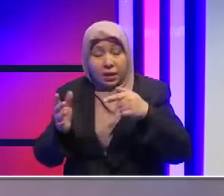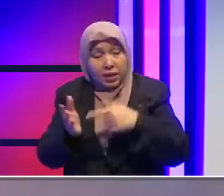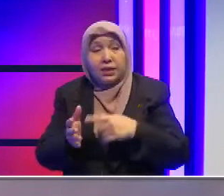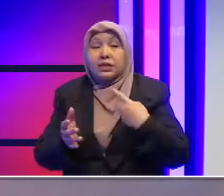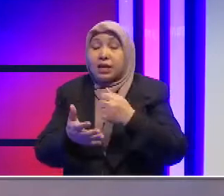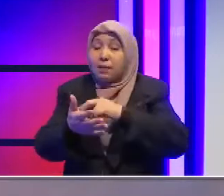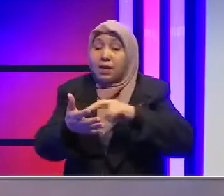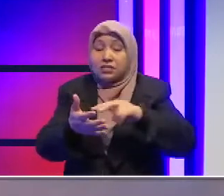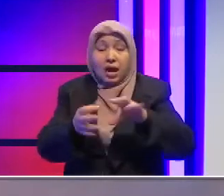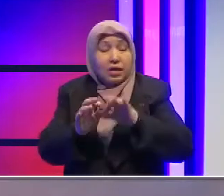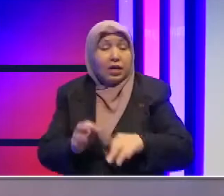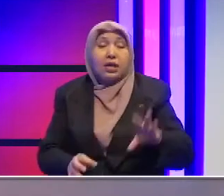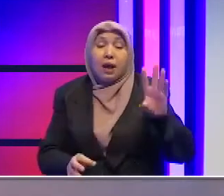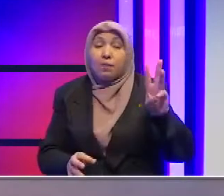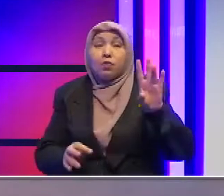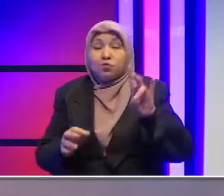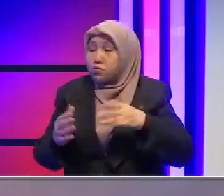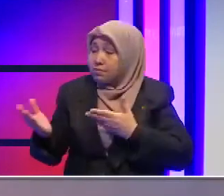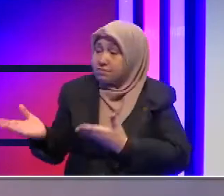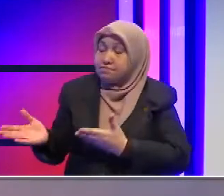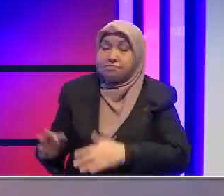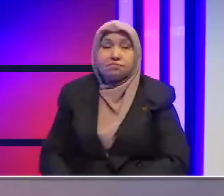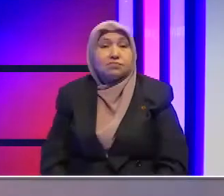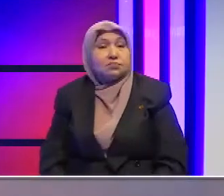baca ayat 67 sekali lagi. Bersama Ustaz Tirmizi.